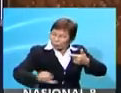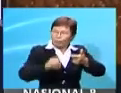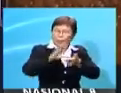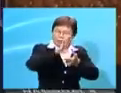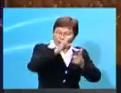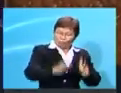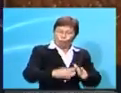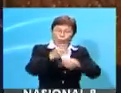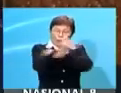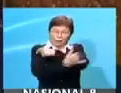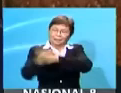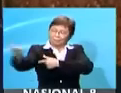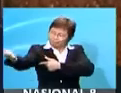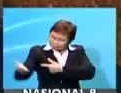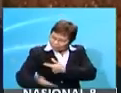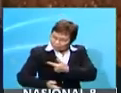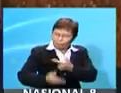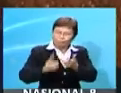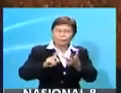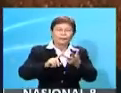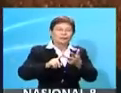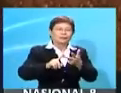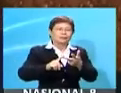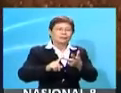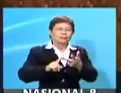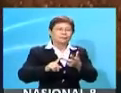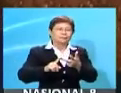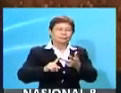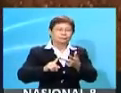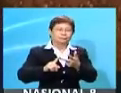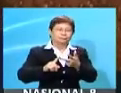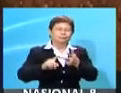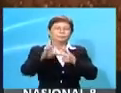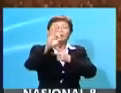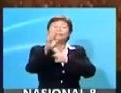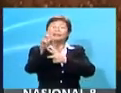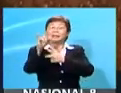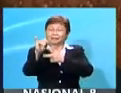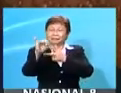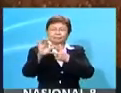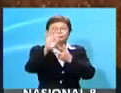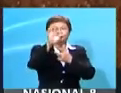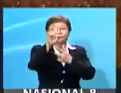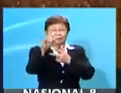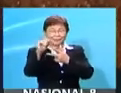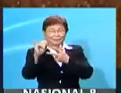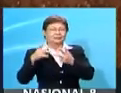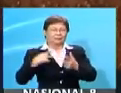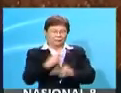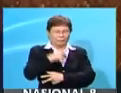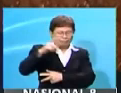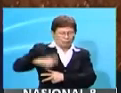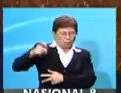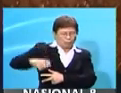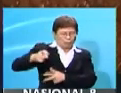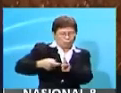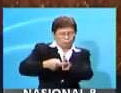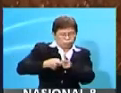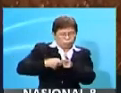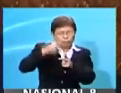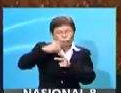asing di mana kita katakan FTI Dar investment kita perlu sangat